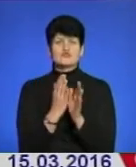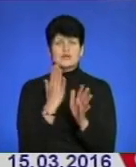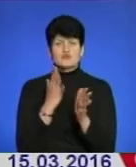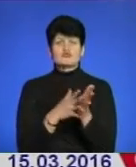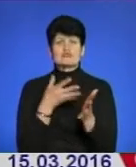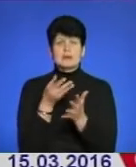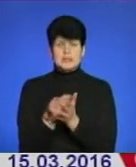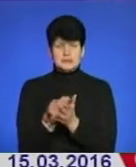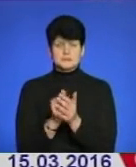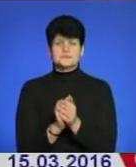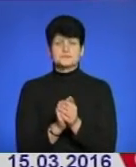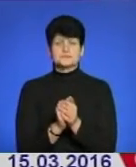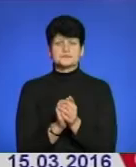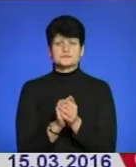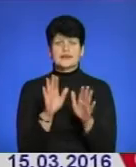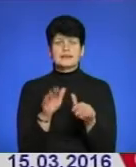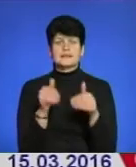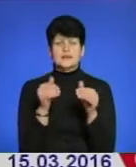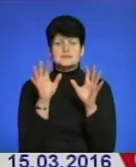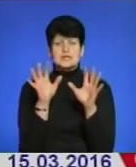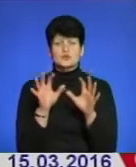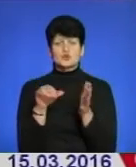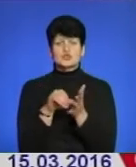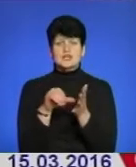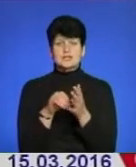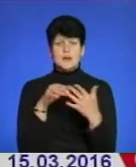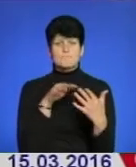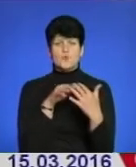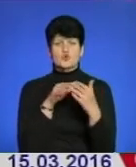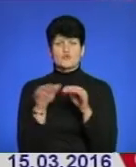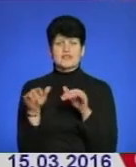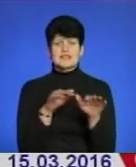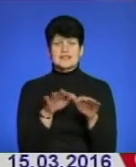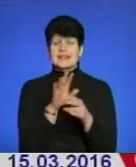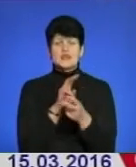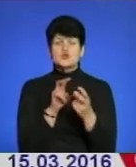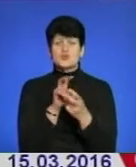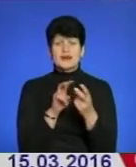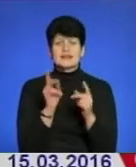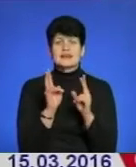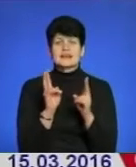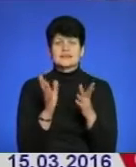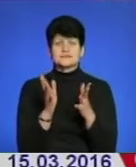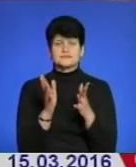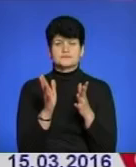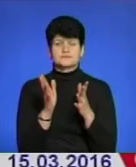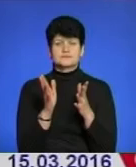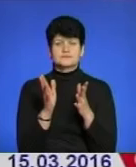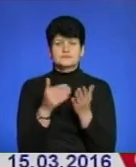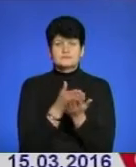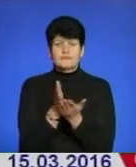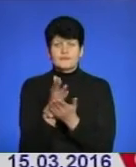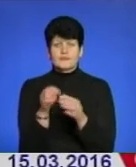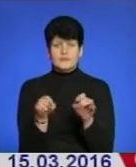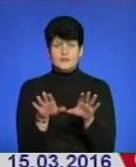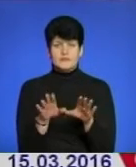з наданням статусу учасника бойових дій, не шукайте якихось кулуарних якихось шляхів